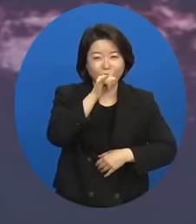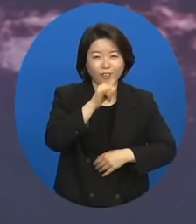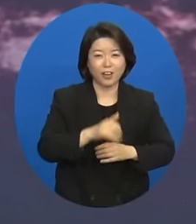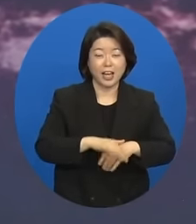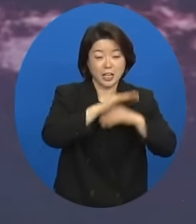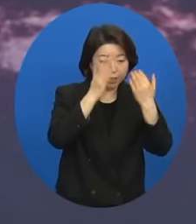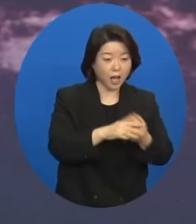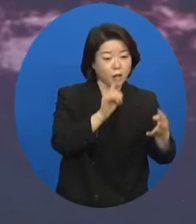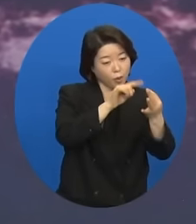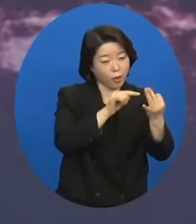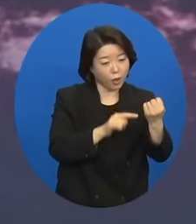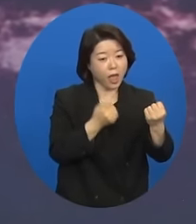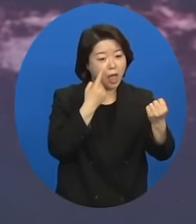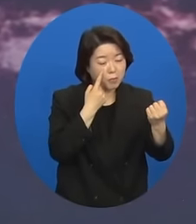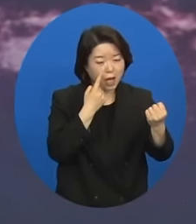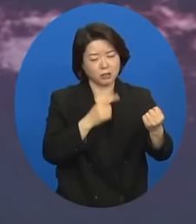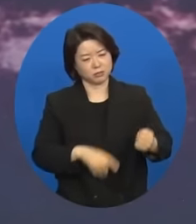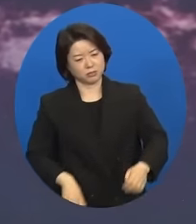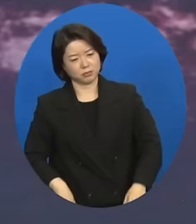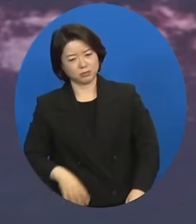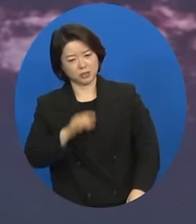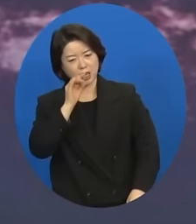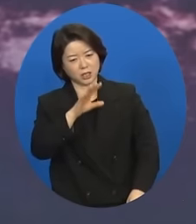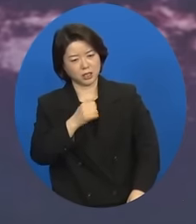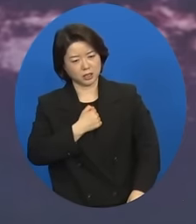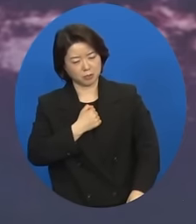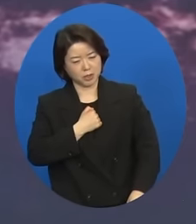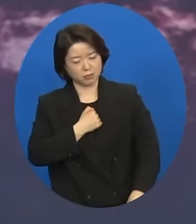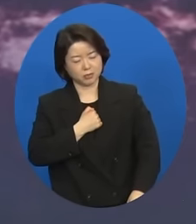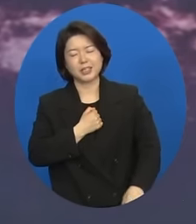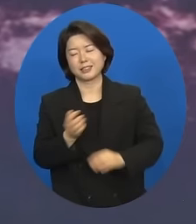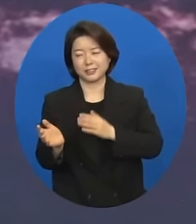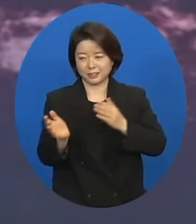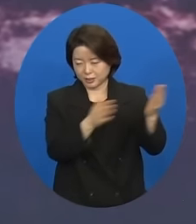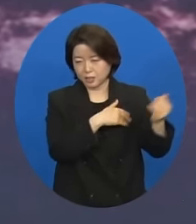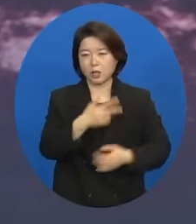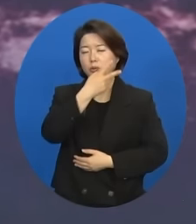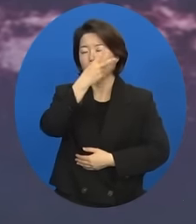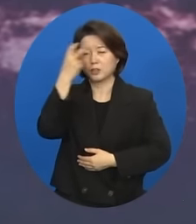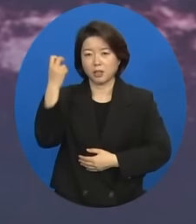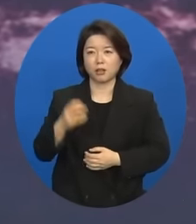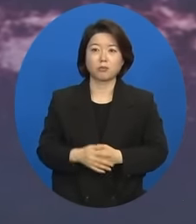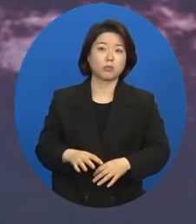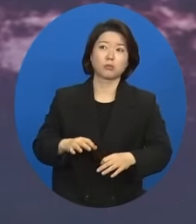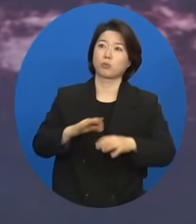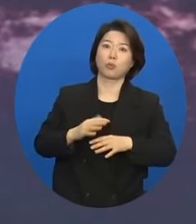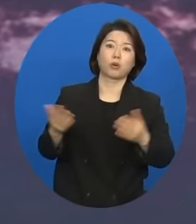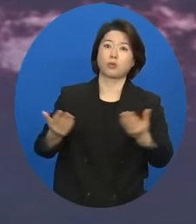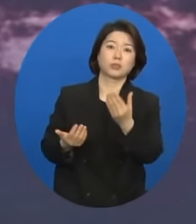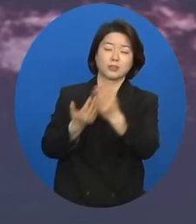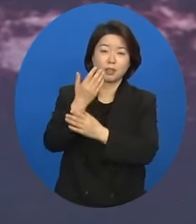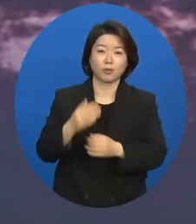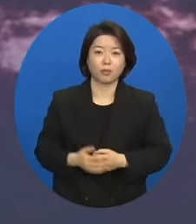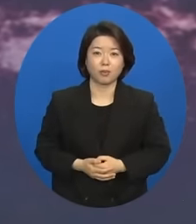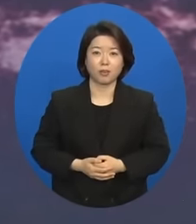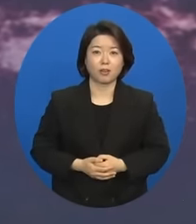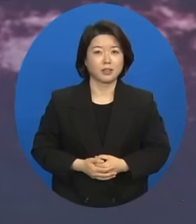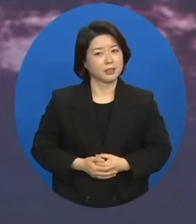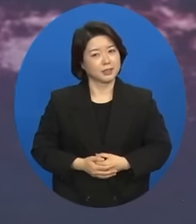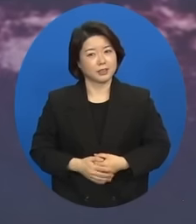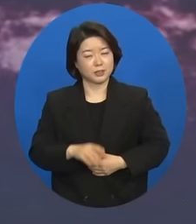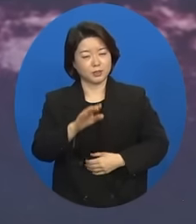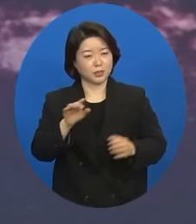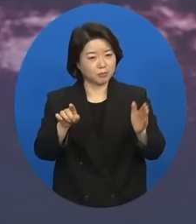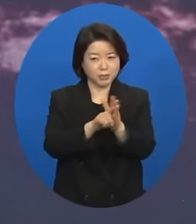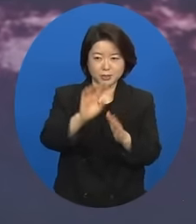다 하고 나서도 안 될 때 아 그럼 자는 거예요 자잖아요 놀라운 일이 벌어집니다 정말 여러분 이거 꼭